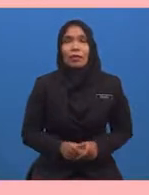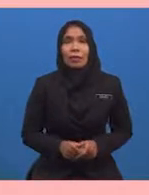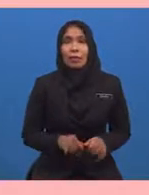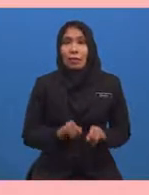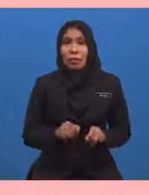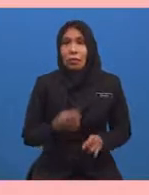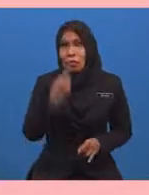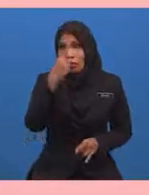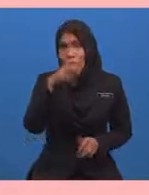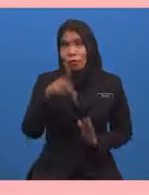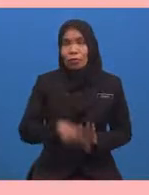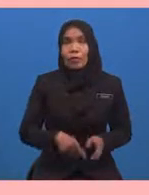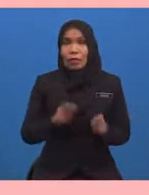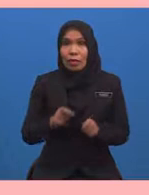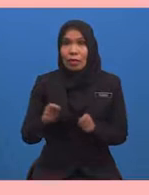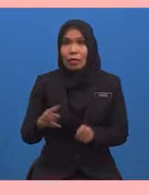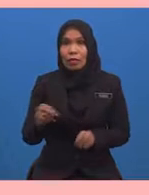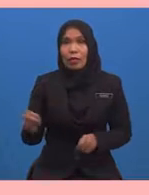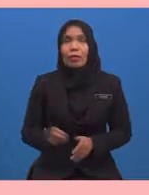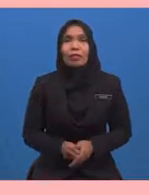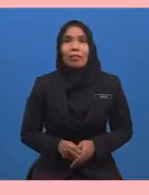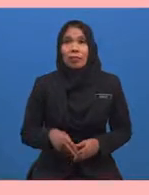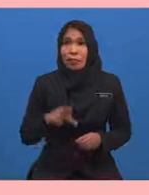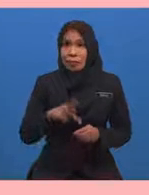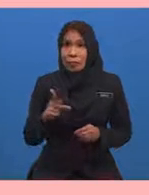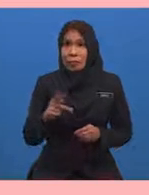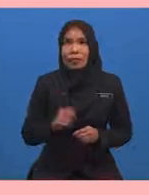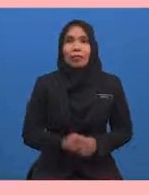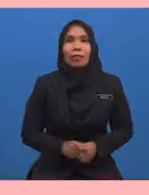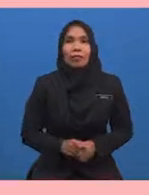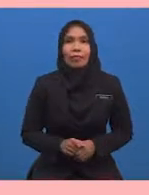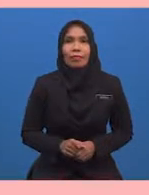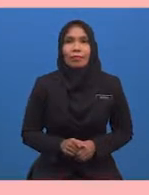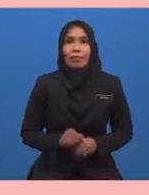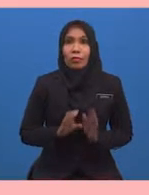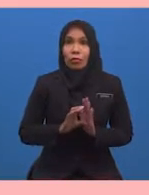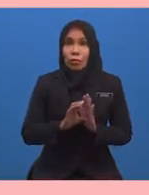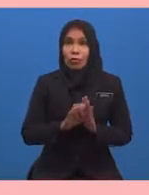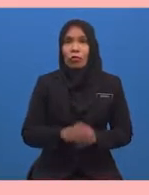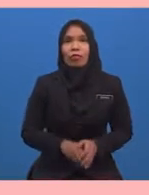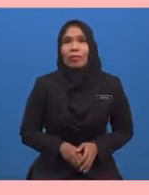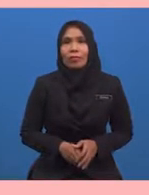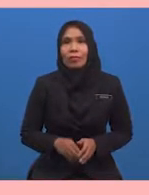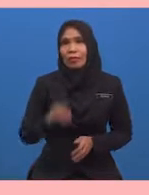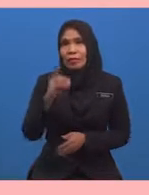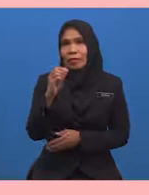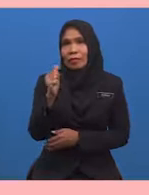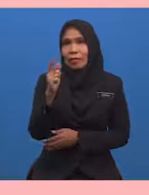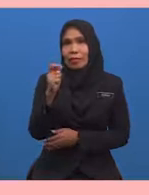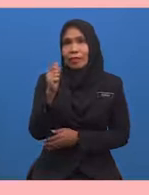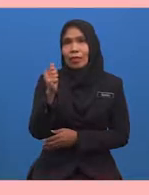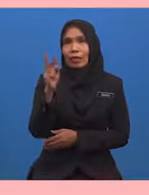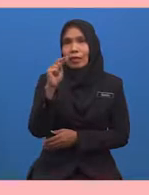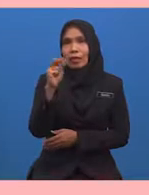Contohnya, penanaman padi di dataran Kedah Perlis, dataran Kelantan dan Delta Rajang.